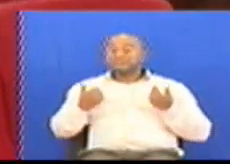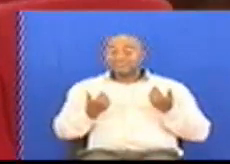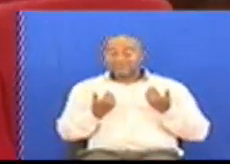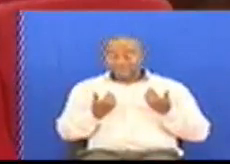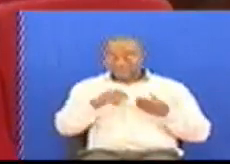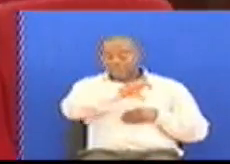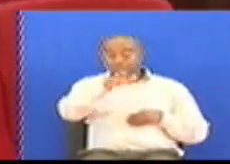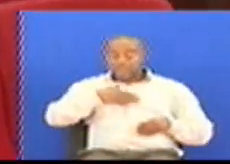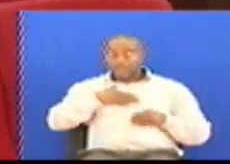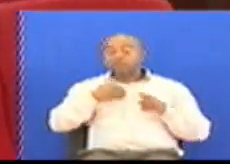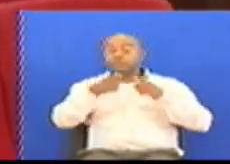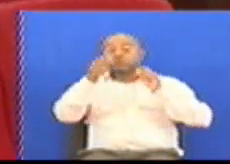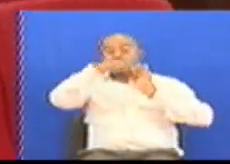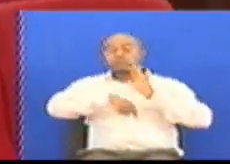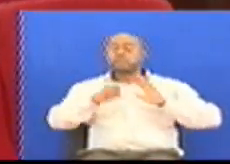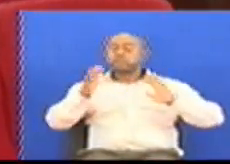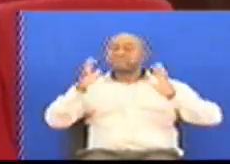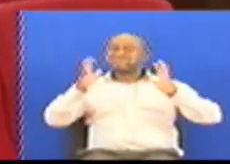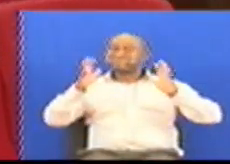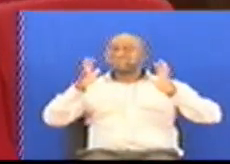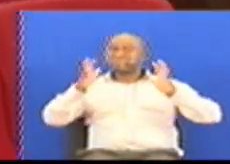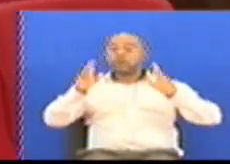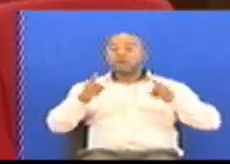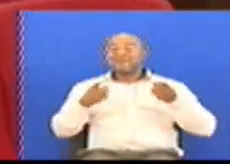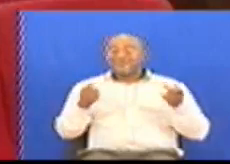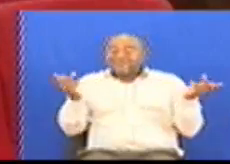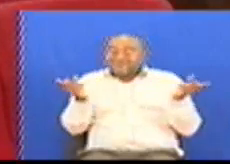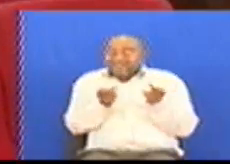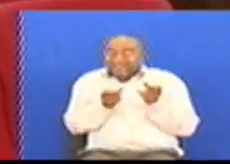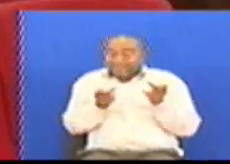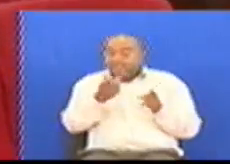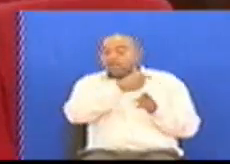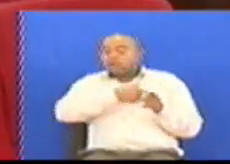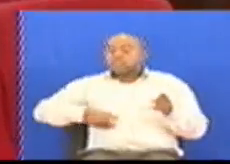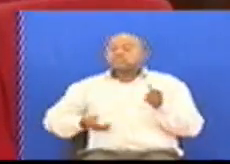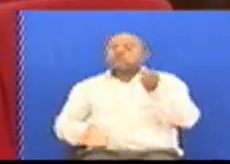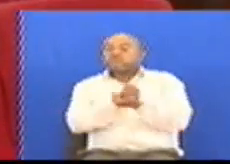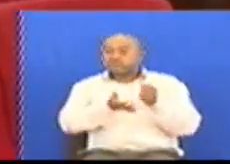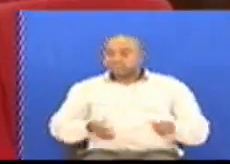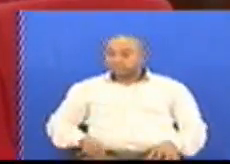namna hii, nani kama jioni pombe Magufuli? Mheshimiwa naibu spika, hii inaonyesha nini?